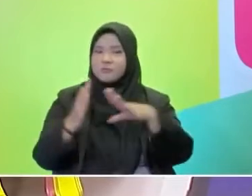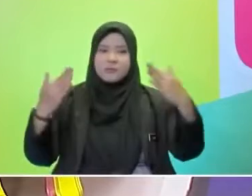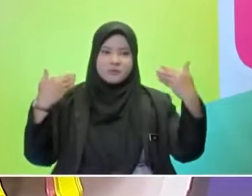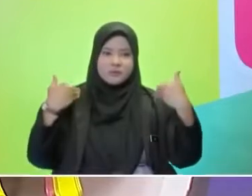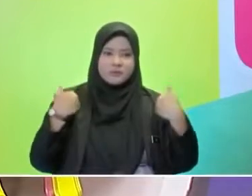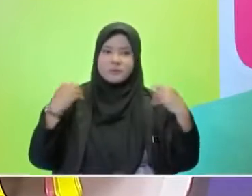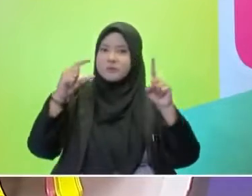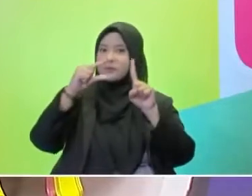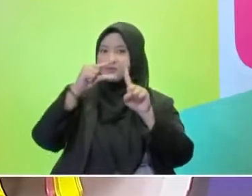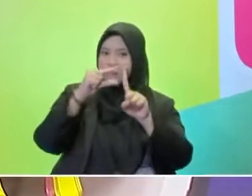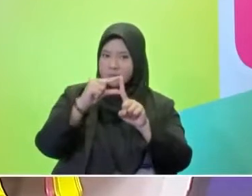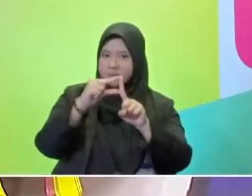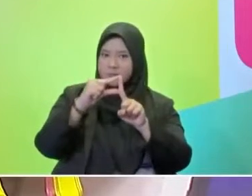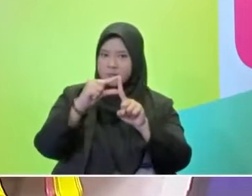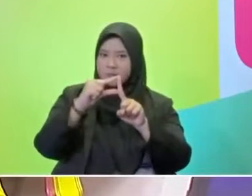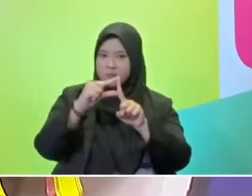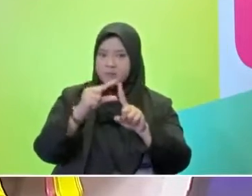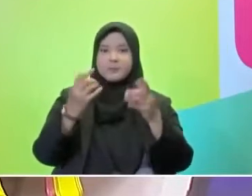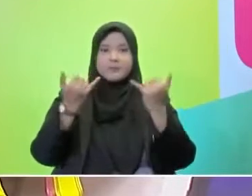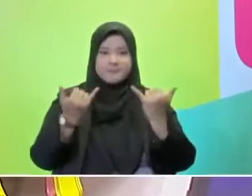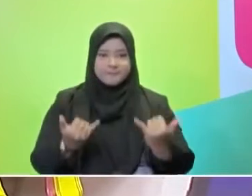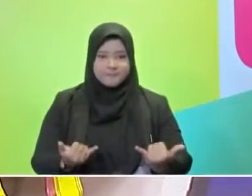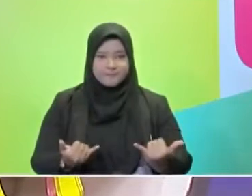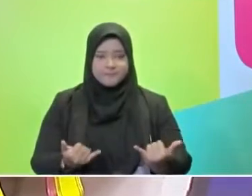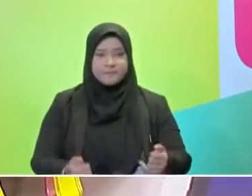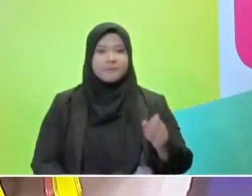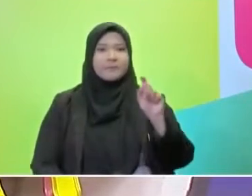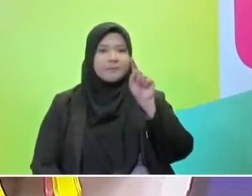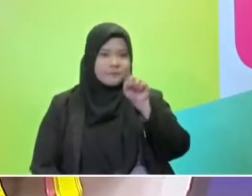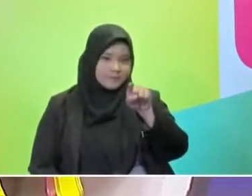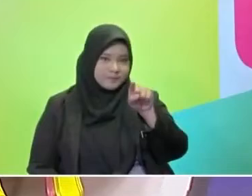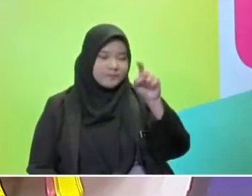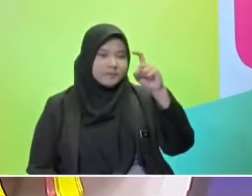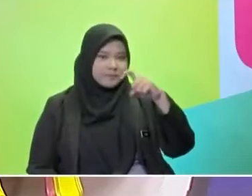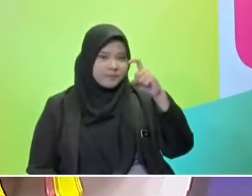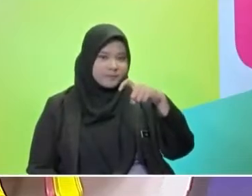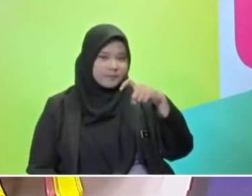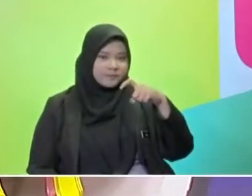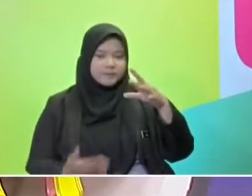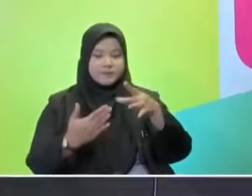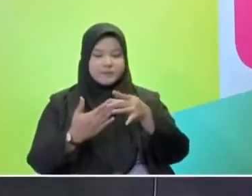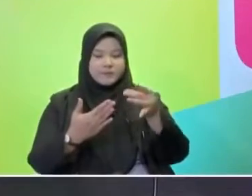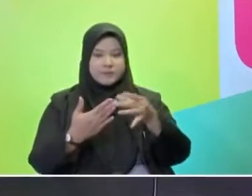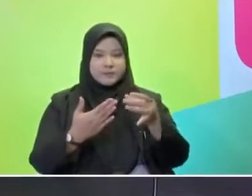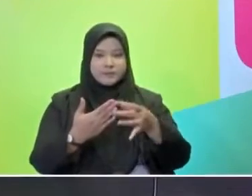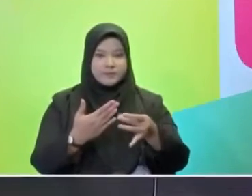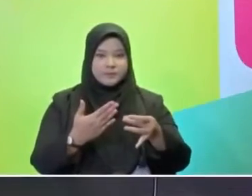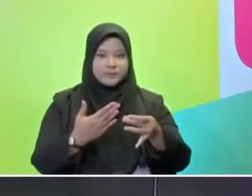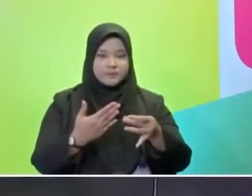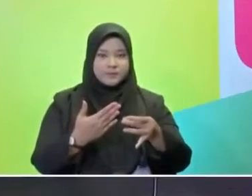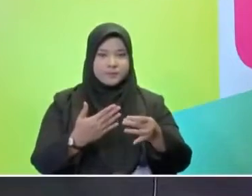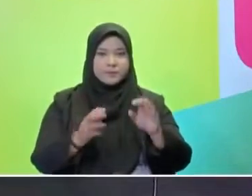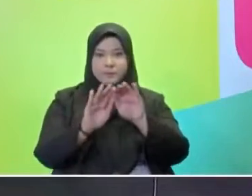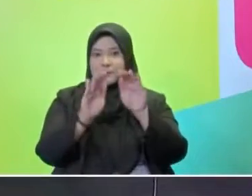Okey, sebelum tu Nisa kena pilih dulu bola yang dalam balang tu. Boleh yang ni, cikgu? Boleh. Baik, Nisa